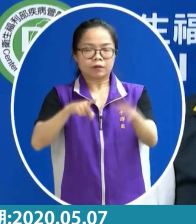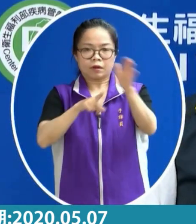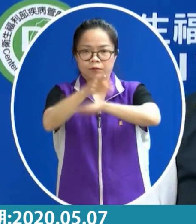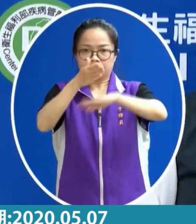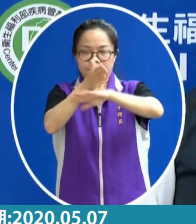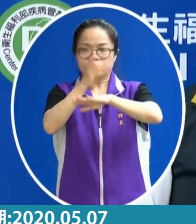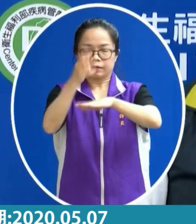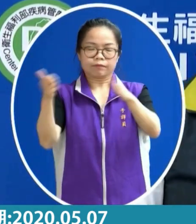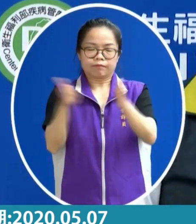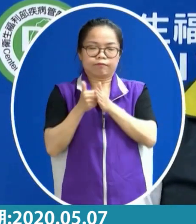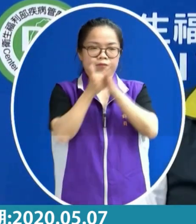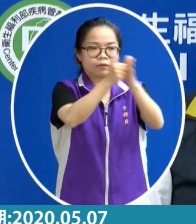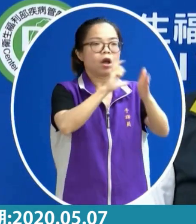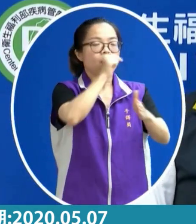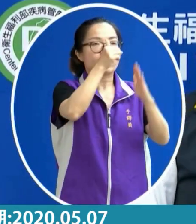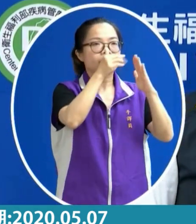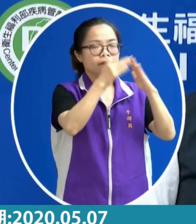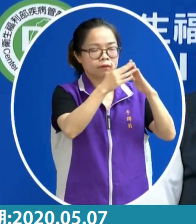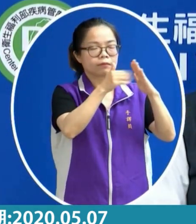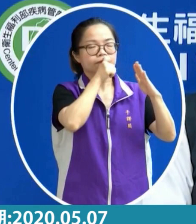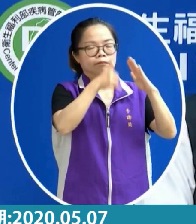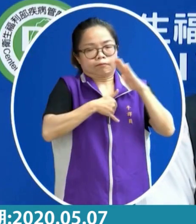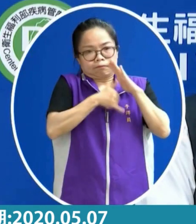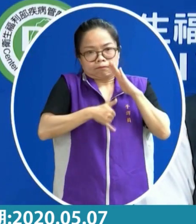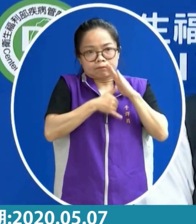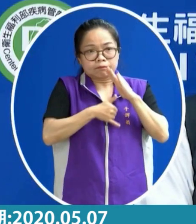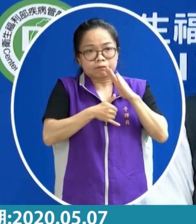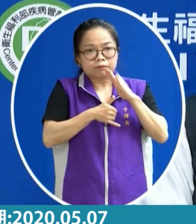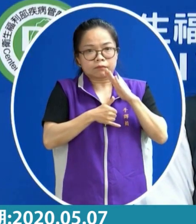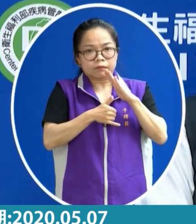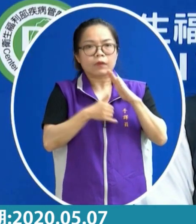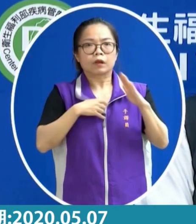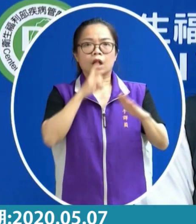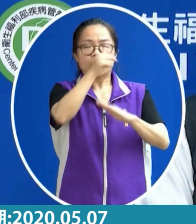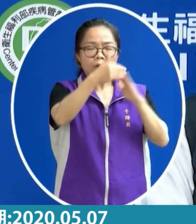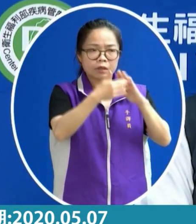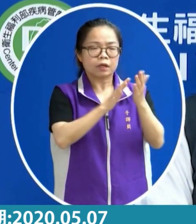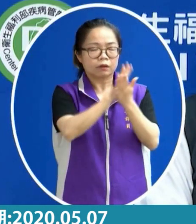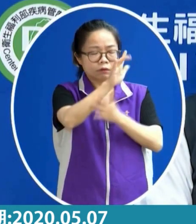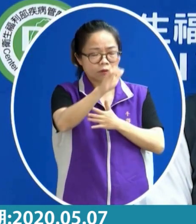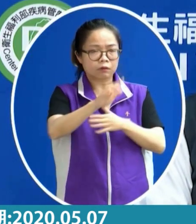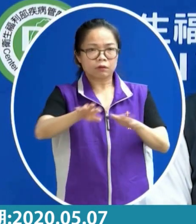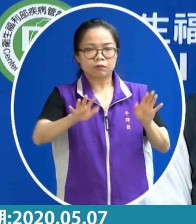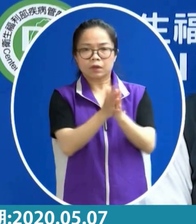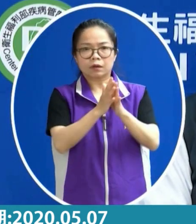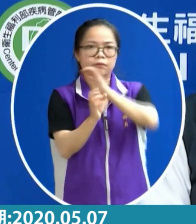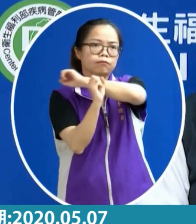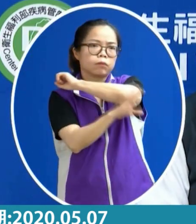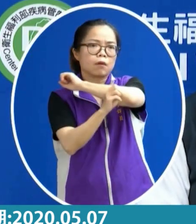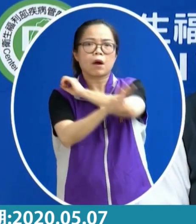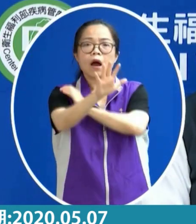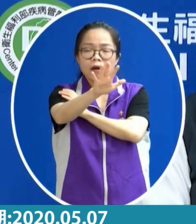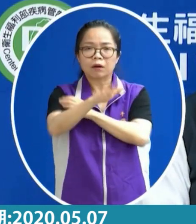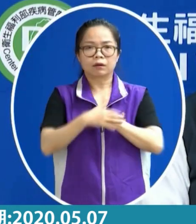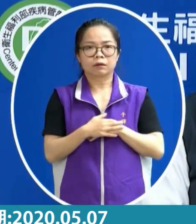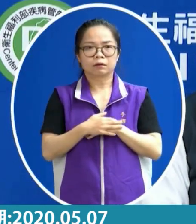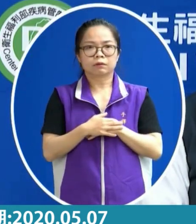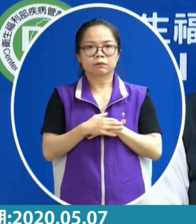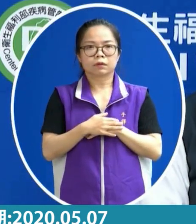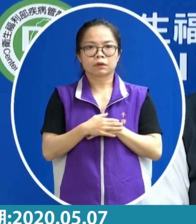车返家居家检疫。那个案在返家当日即出现腹泻的症